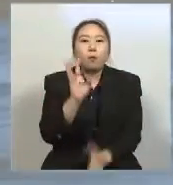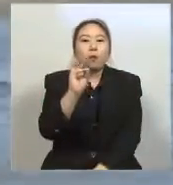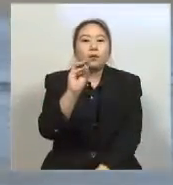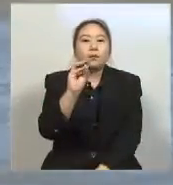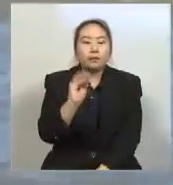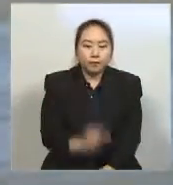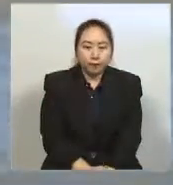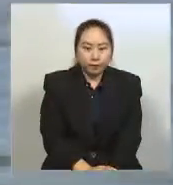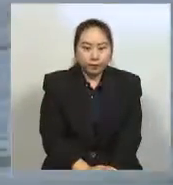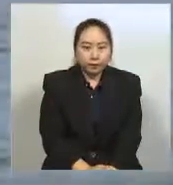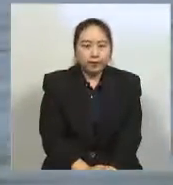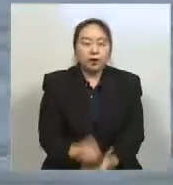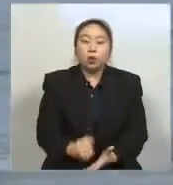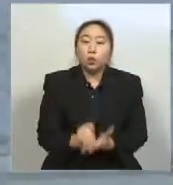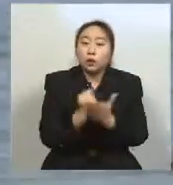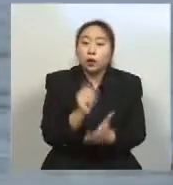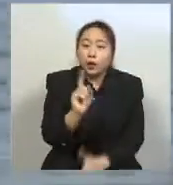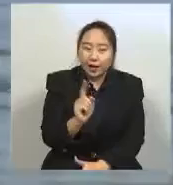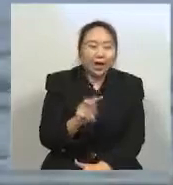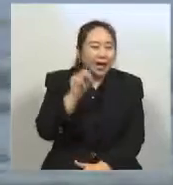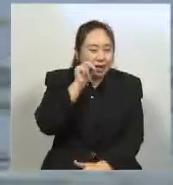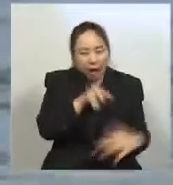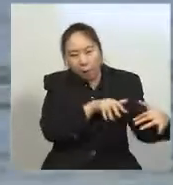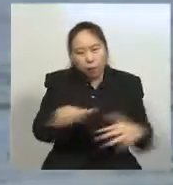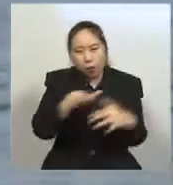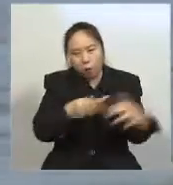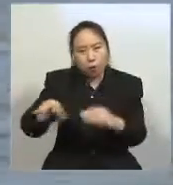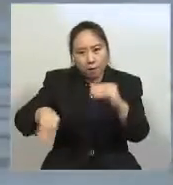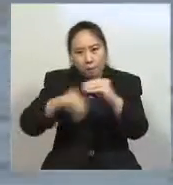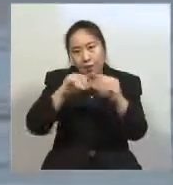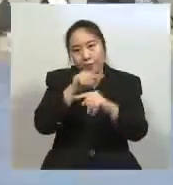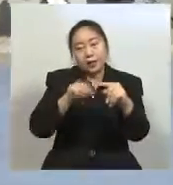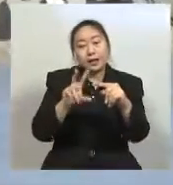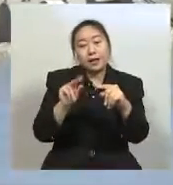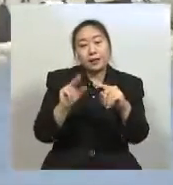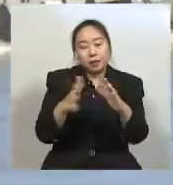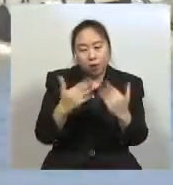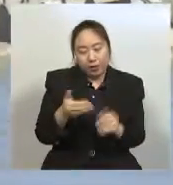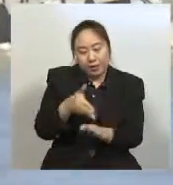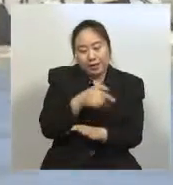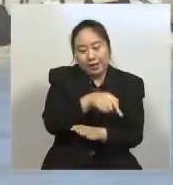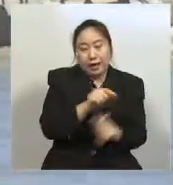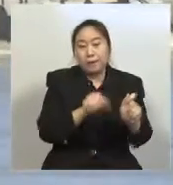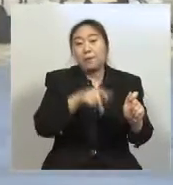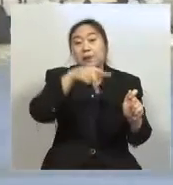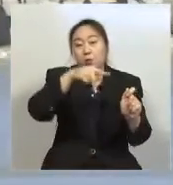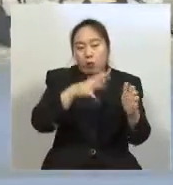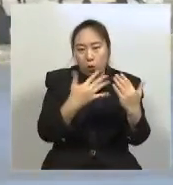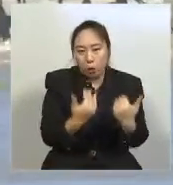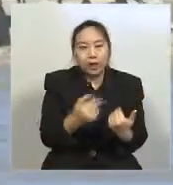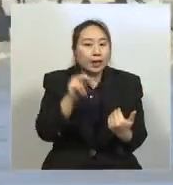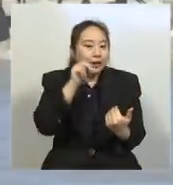ครื่องค่ะซึ่งก็สามารถเพิ่มอัตราการไหลได้ร้อยละ30ทำให้สถานการณ์น้ำที่อำเภอพิบูลมังสาหารต